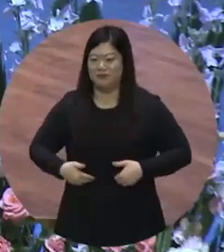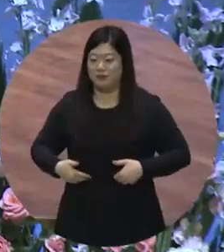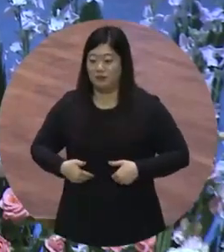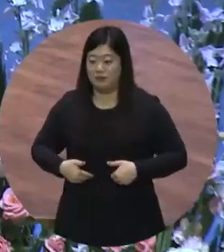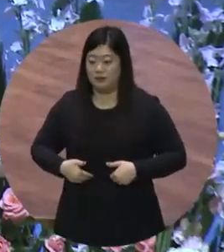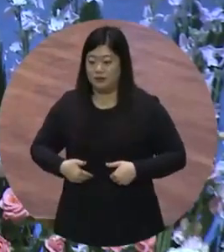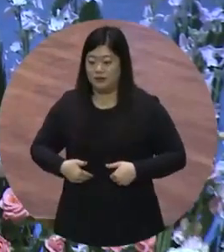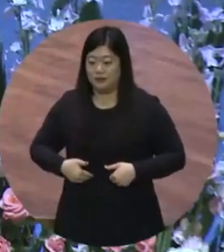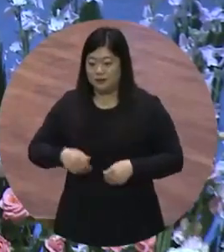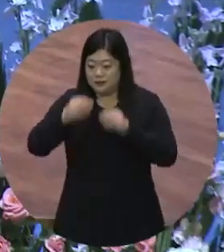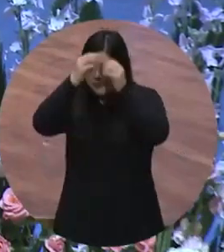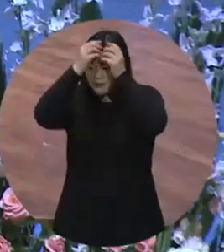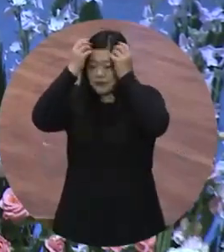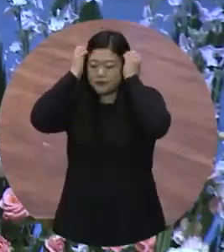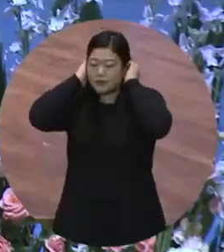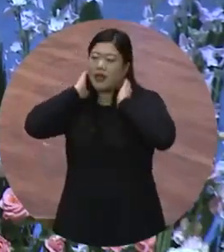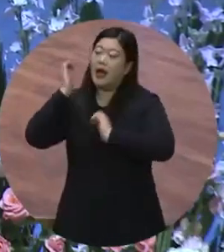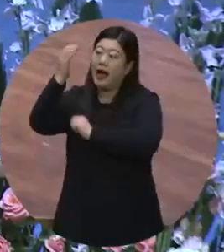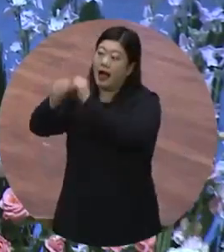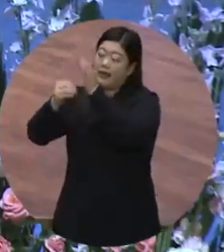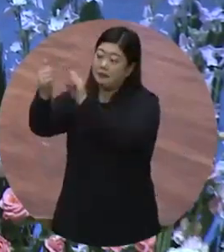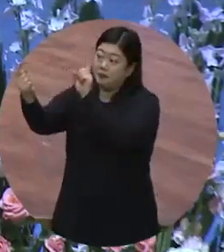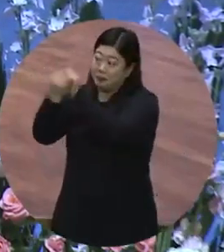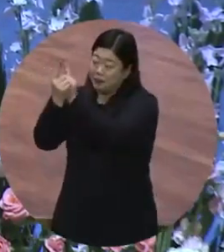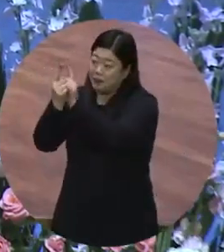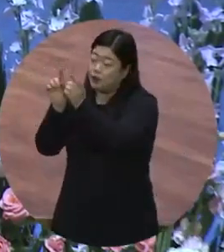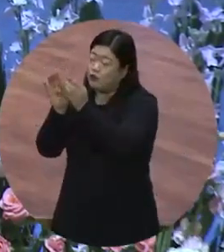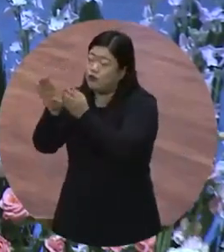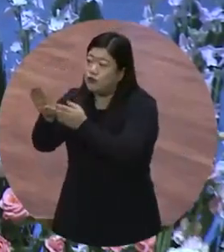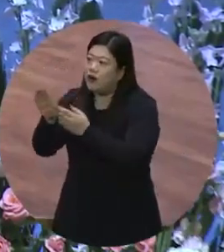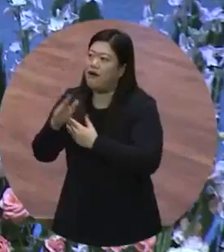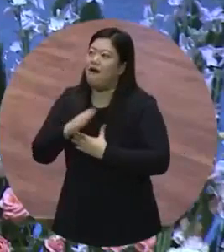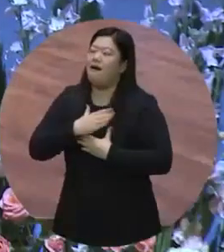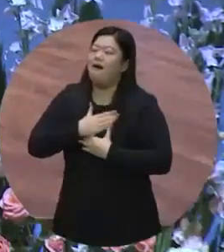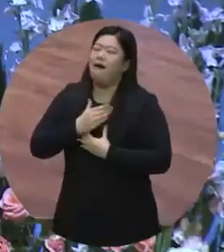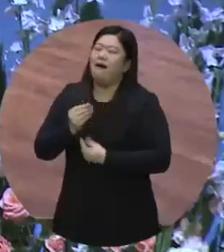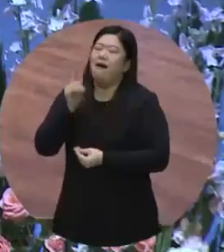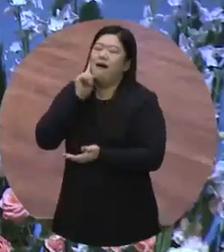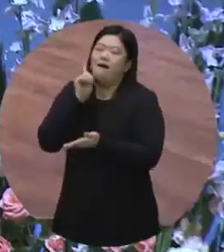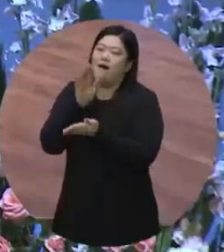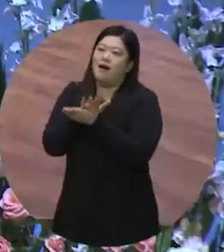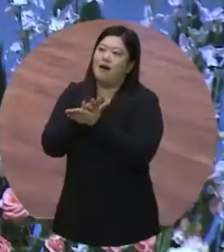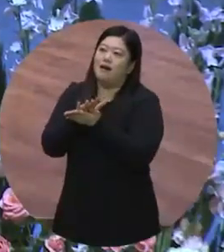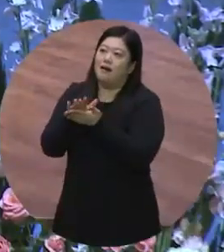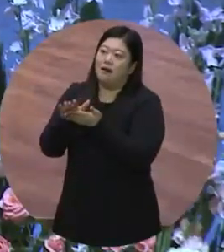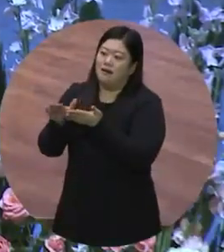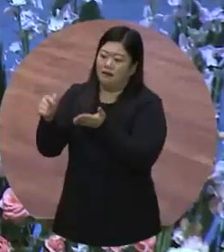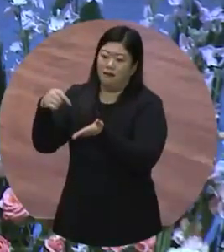하나님과 만남을 통해서 먼저 화평을 누리는 것이 인생 최고의 축복이.